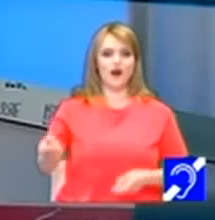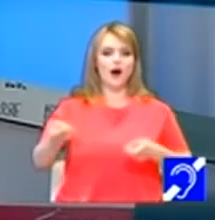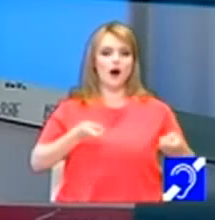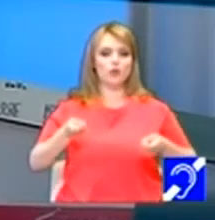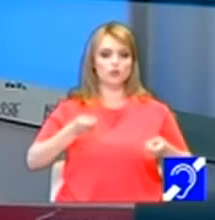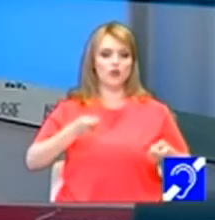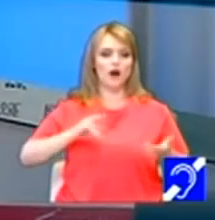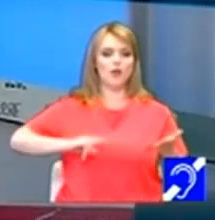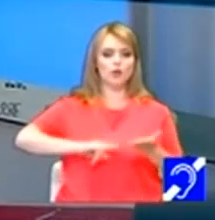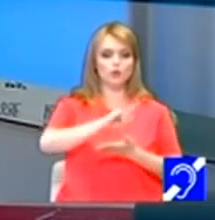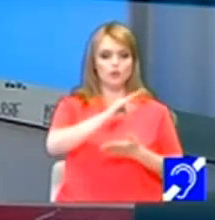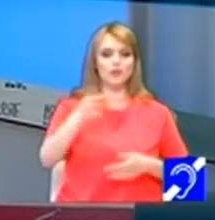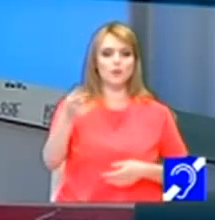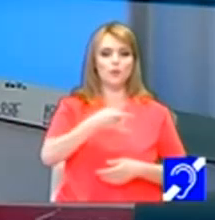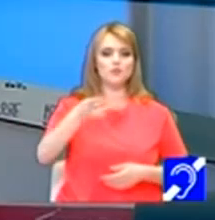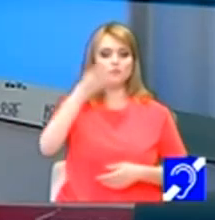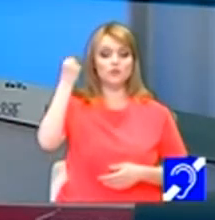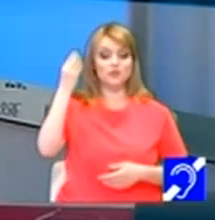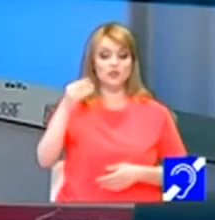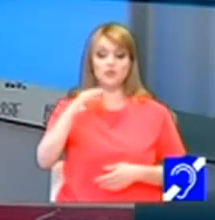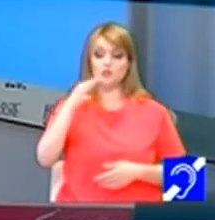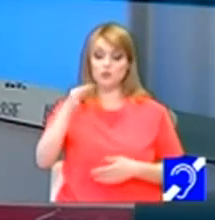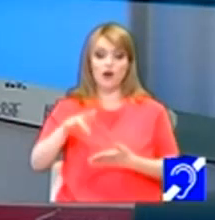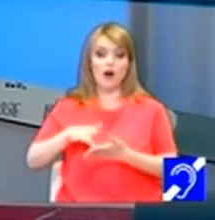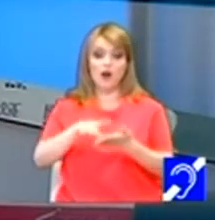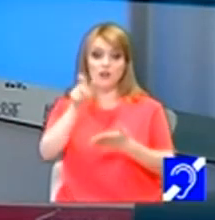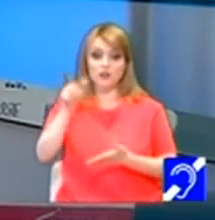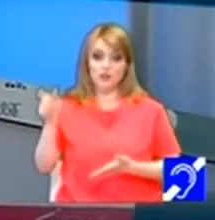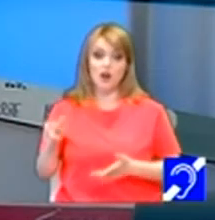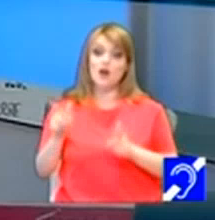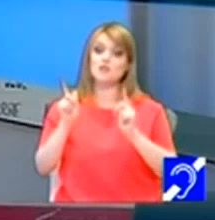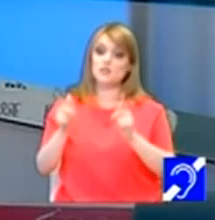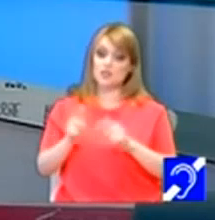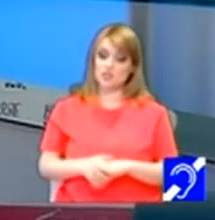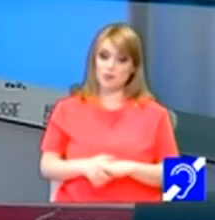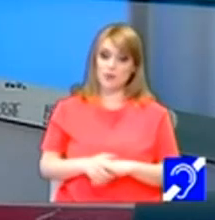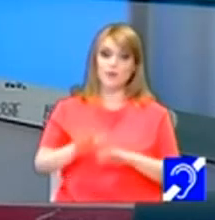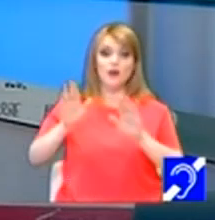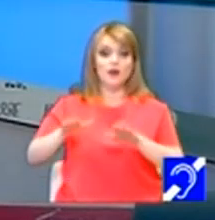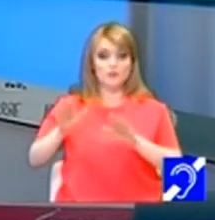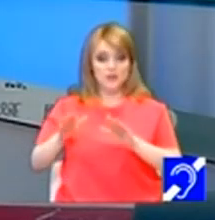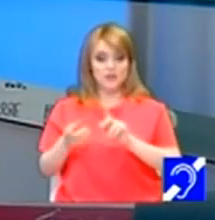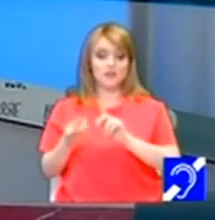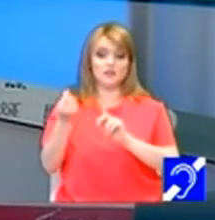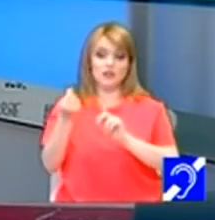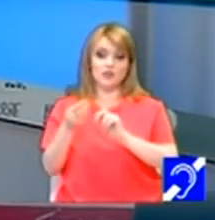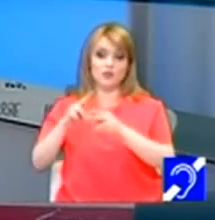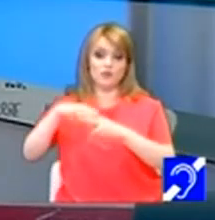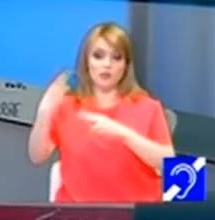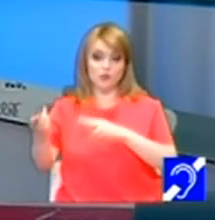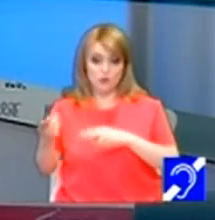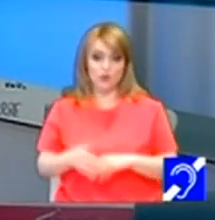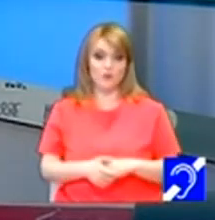Autoritatea Aeronautică Civilă a Republicii Moldova încurajează călătorii să accepte în locul rambursării banilor pentru zborurile anulate în perioada